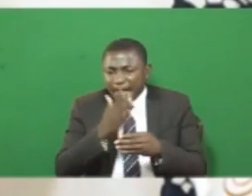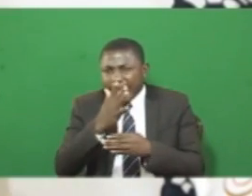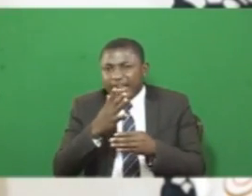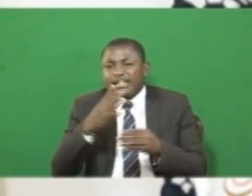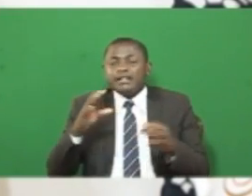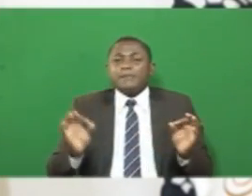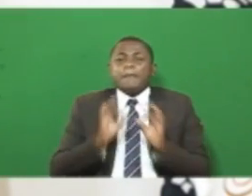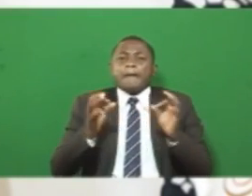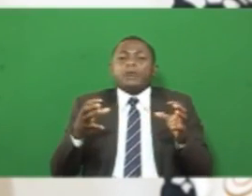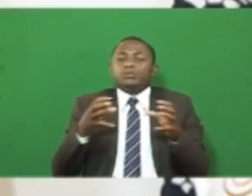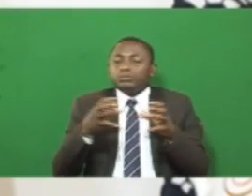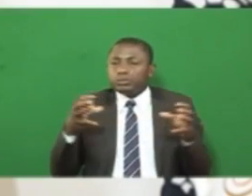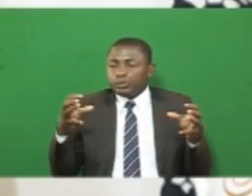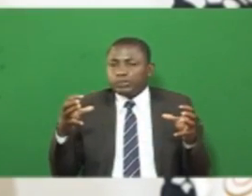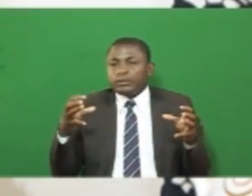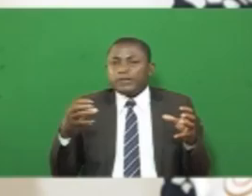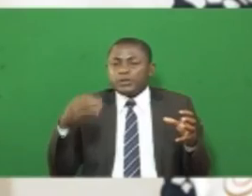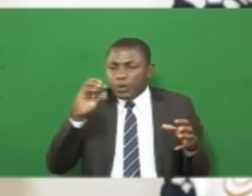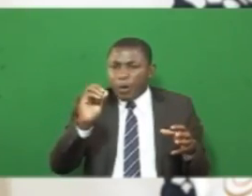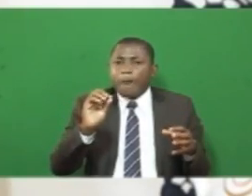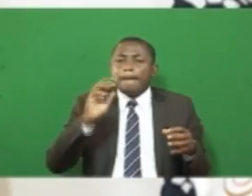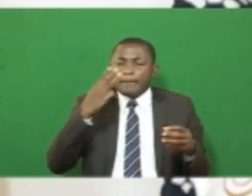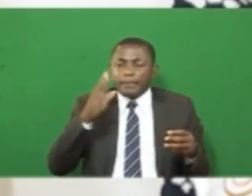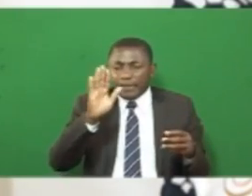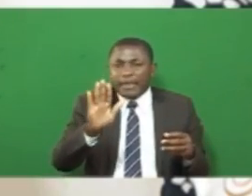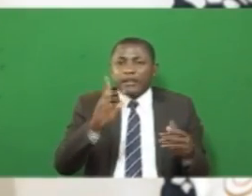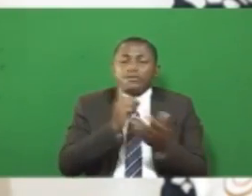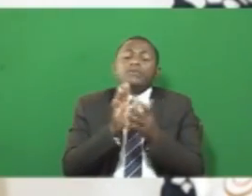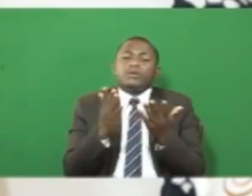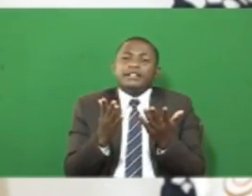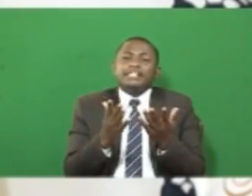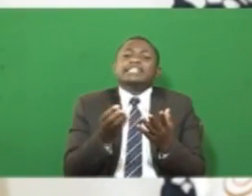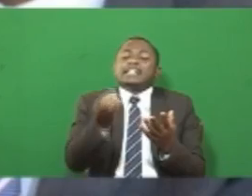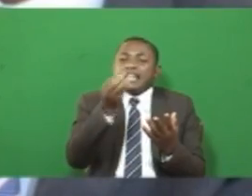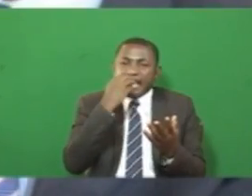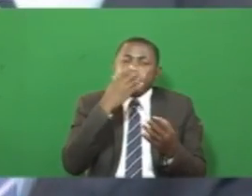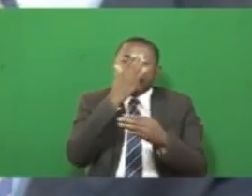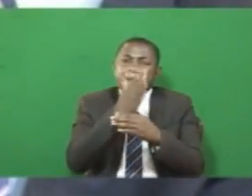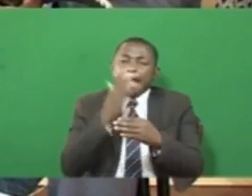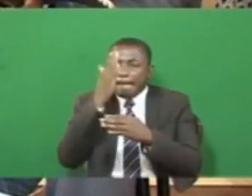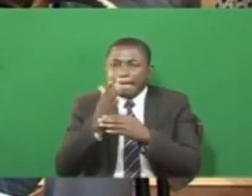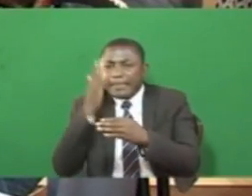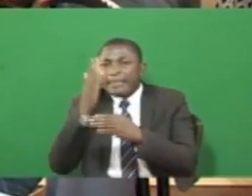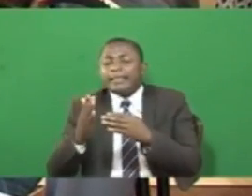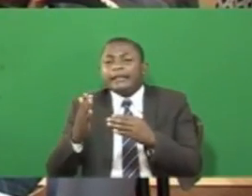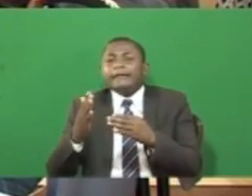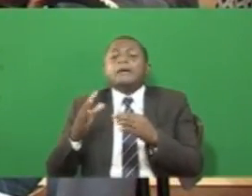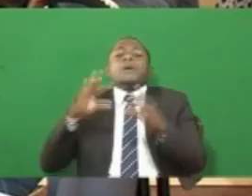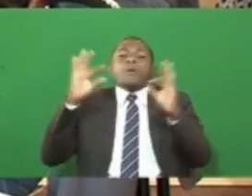ya mutambo uyu asvika, vaifanira kudya chingwa chabikwa chisina yeast. Saka maitoudzwa zvekudya